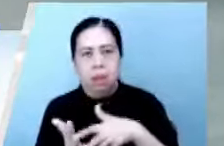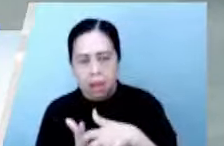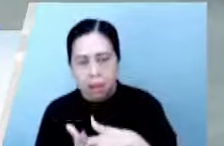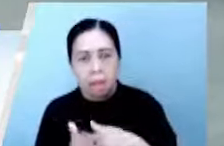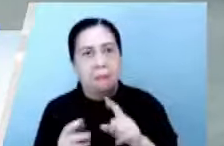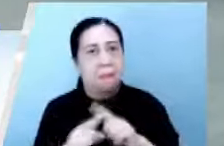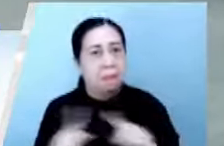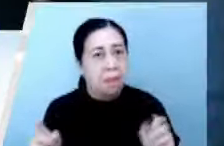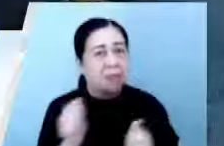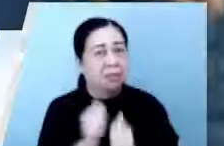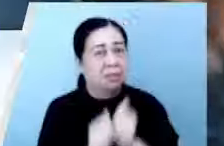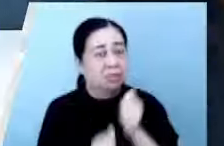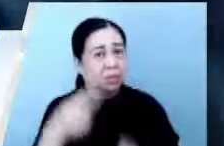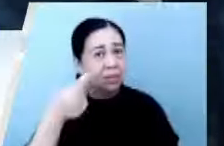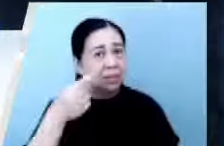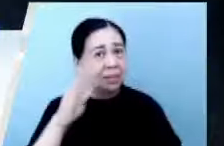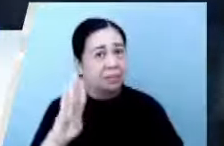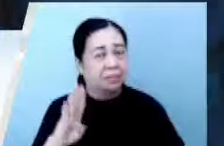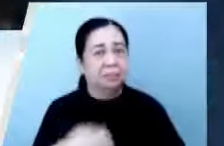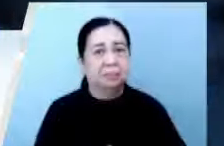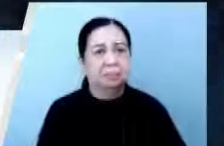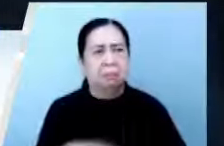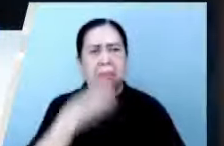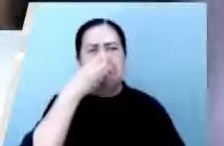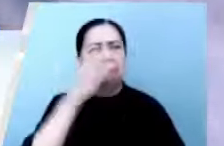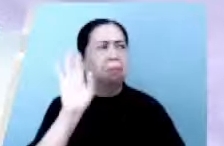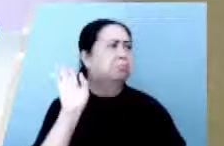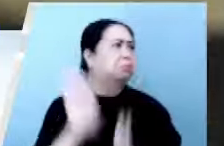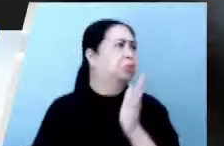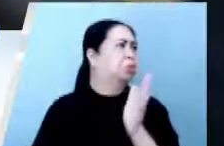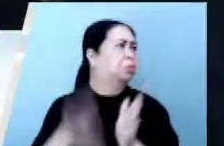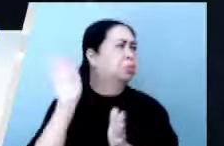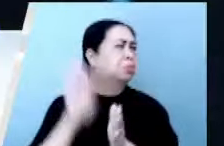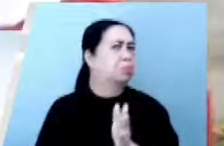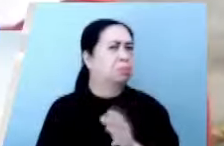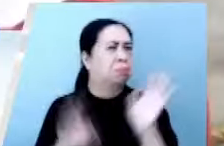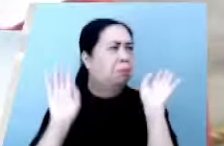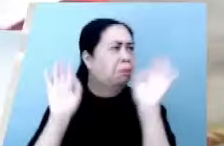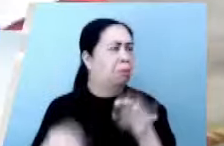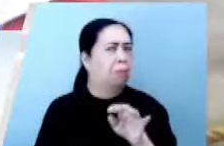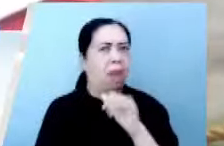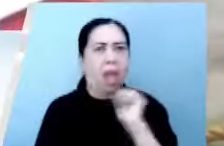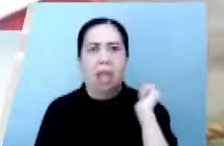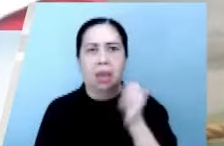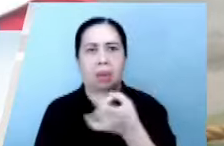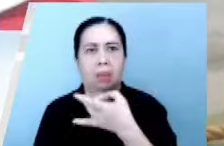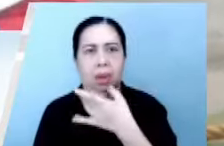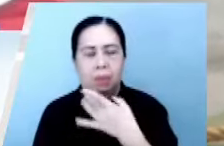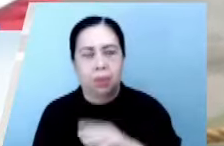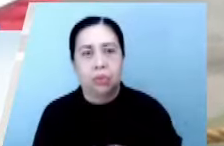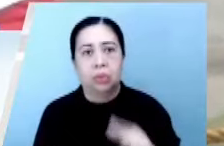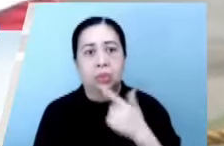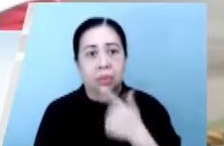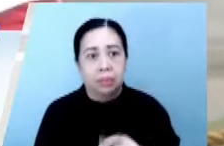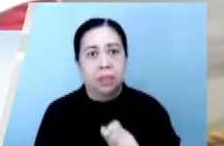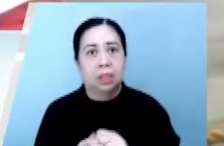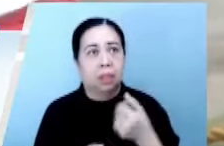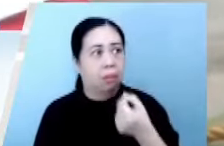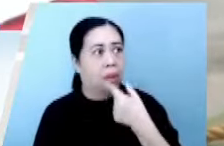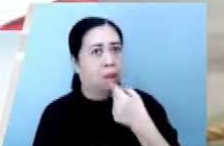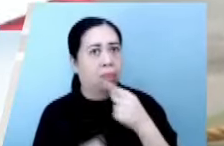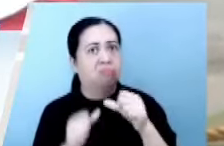sa hypertensive, minamaliit ang mga sintomas at ayaw maggamot. Ang pagkakalam ko, sabi nila pag nag-maintenance ka na, tuloy-tuloy